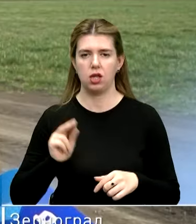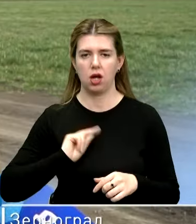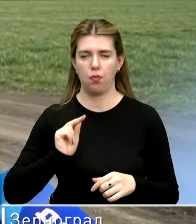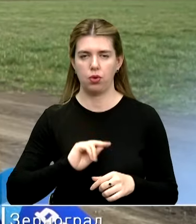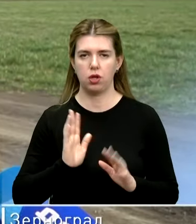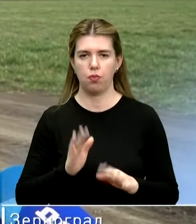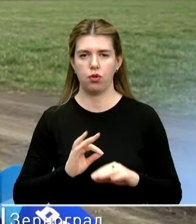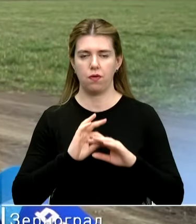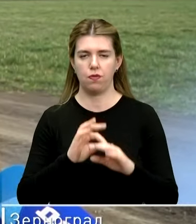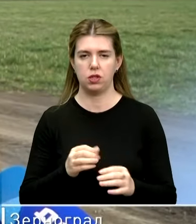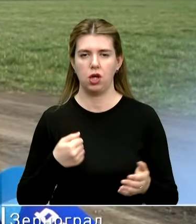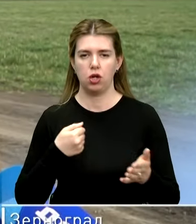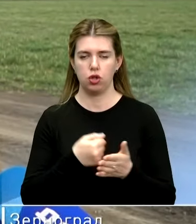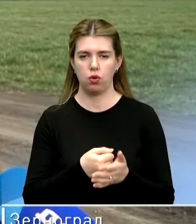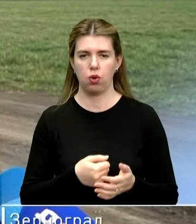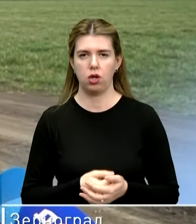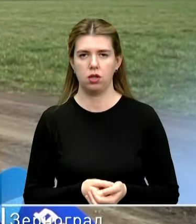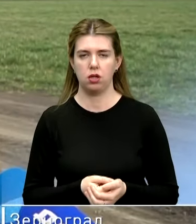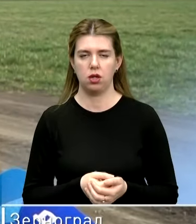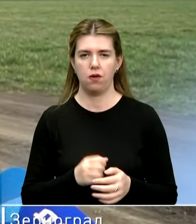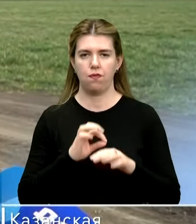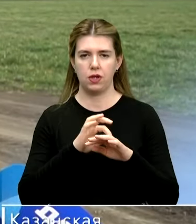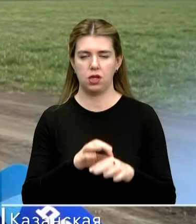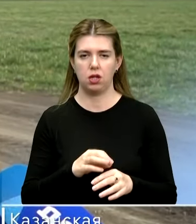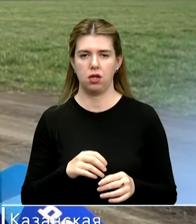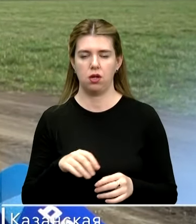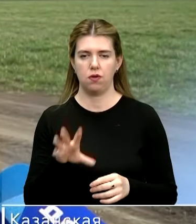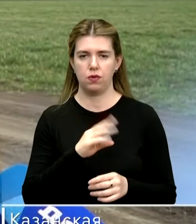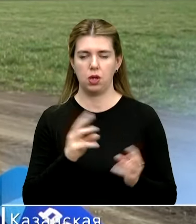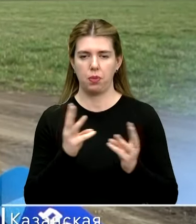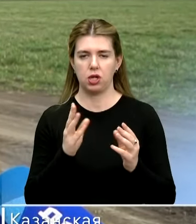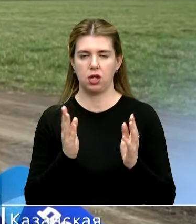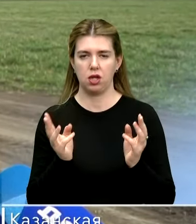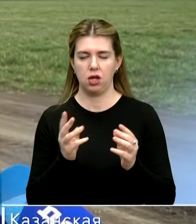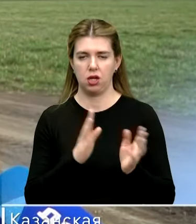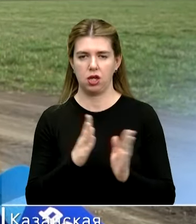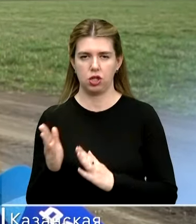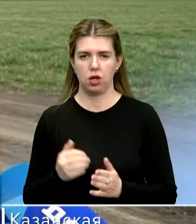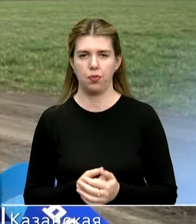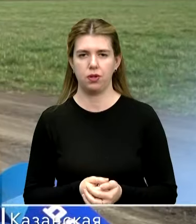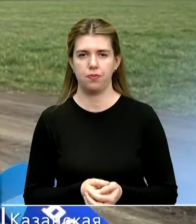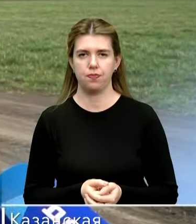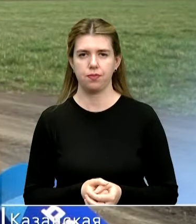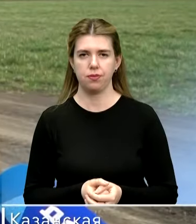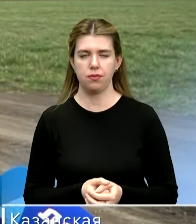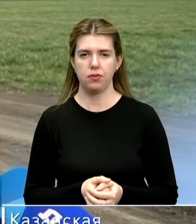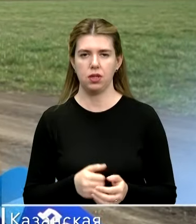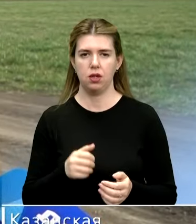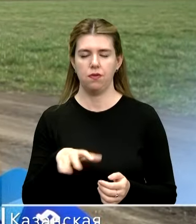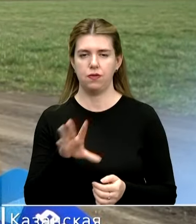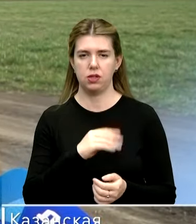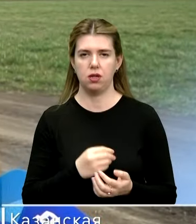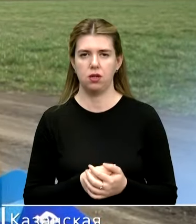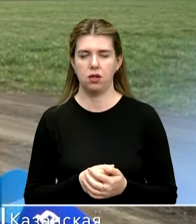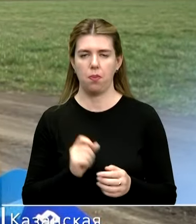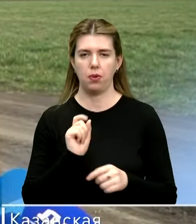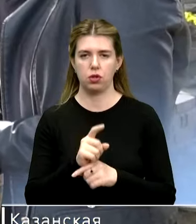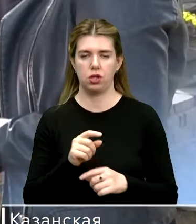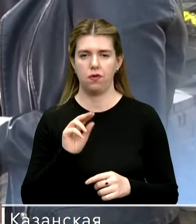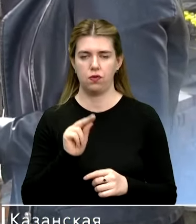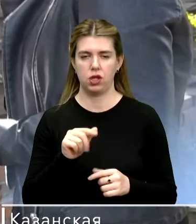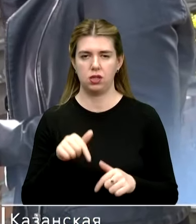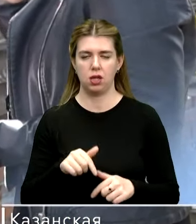нас будет вестись вплоть до введения особо противопожарного режима. И департамент имеет такое отдельное поручение в этой